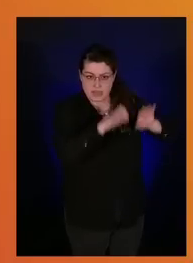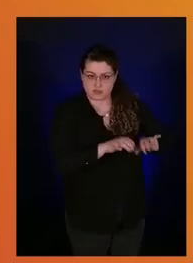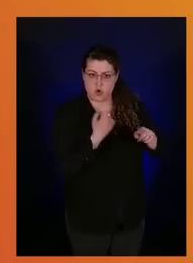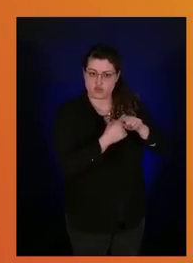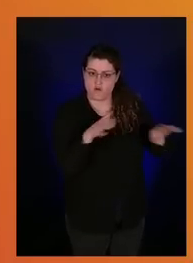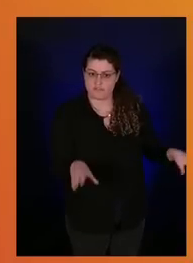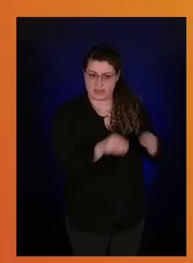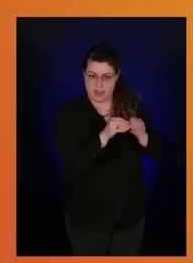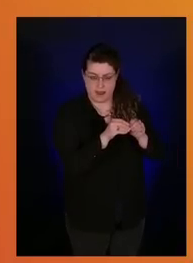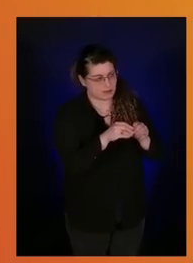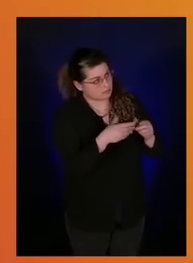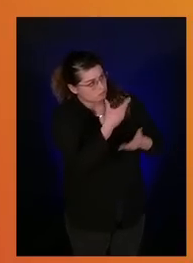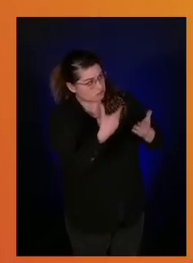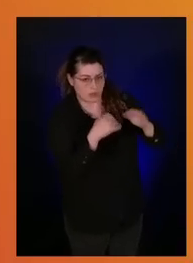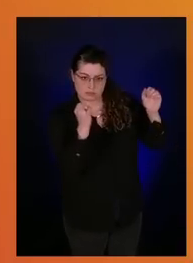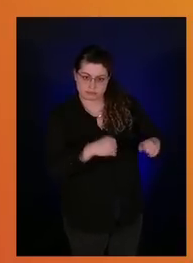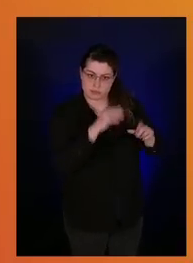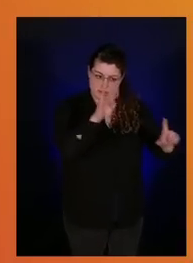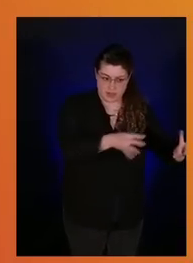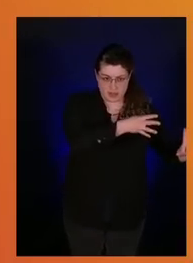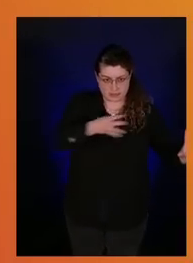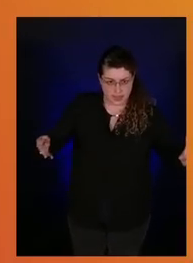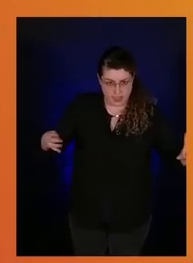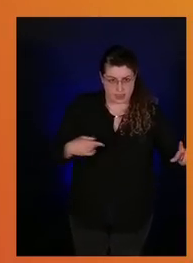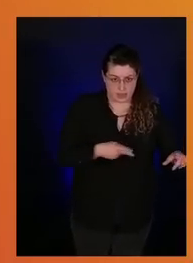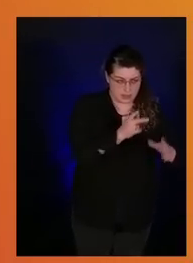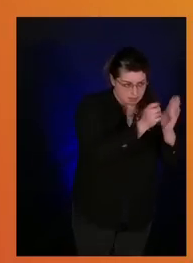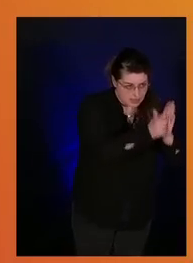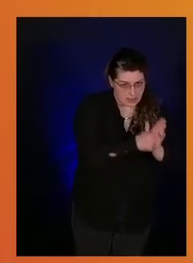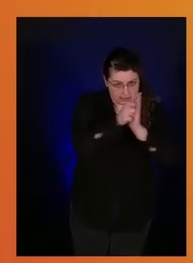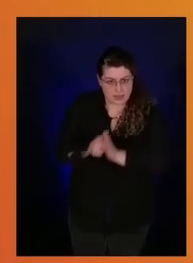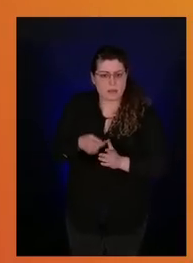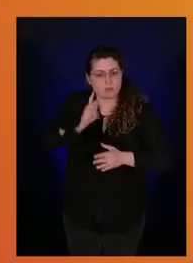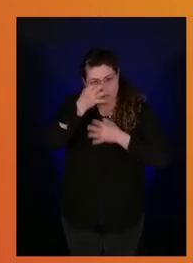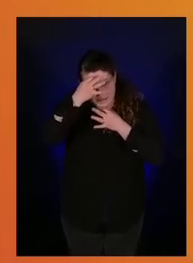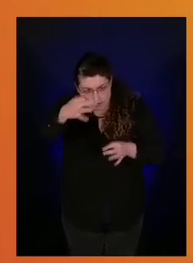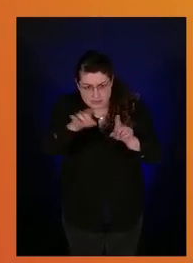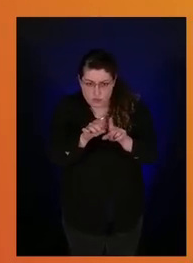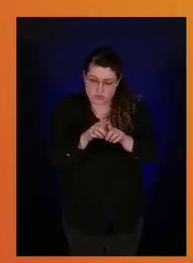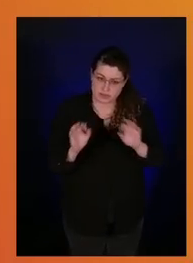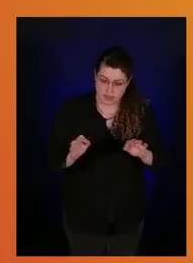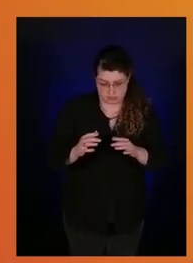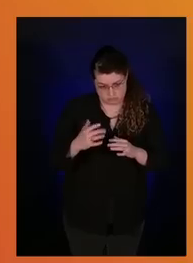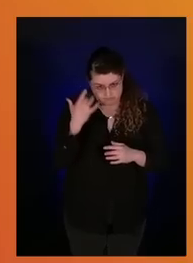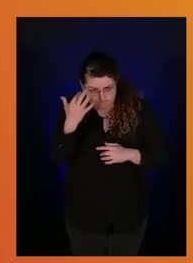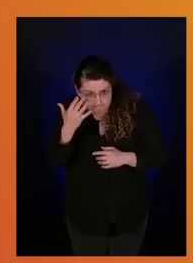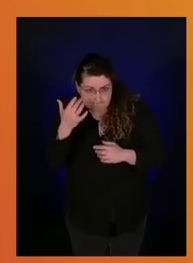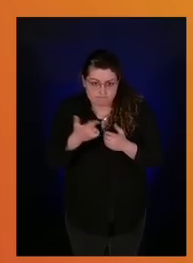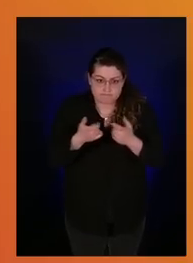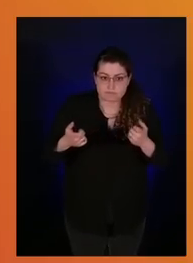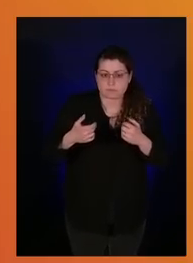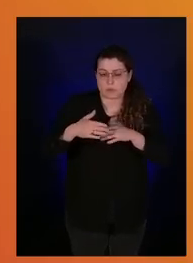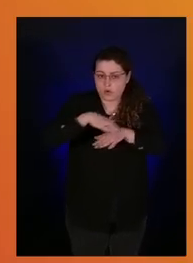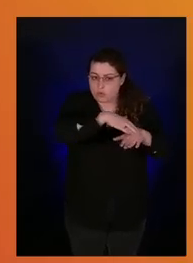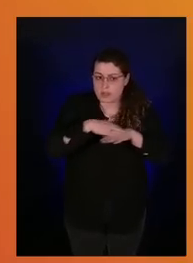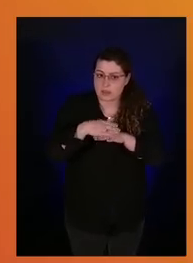établir des calendriers de consultation plus précis et en communiquant de manière proactive sur les préoccupations et les recommandations de la